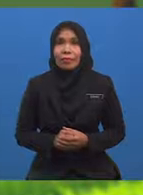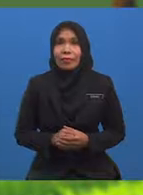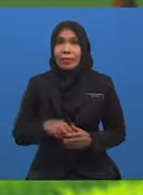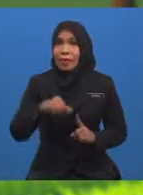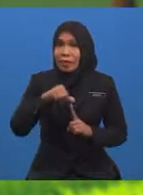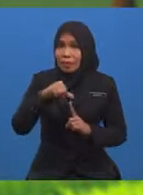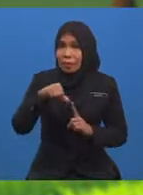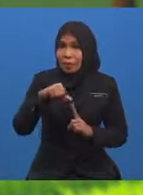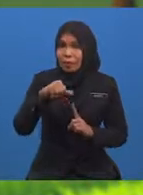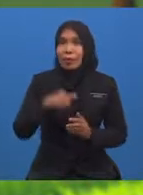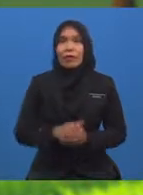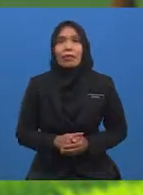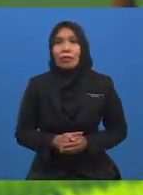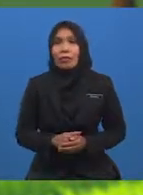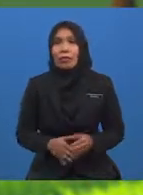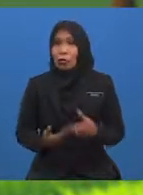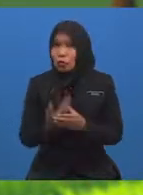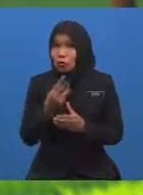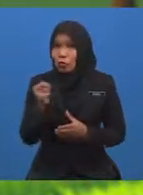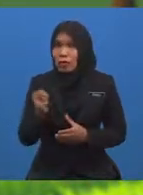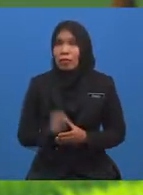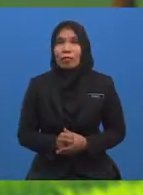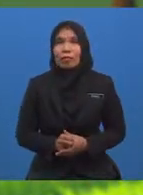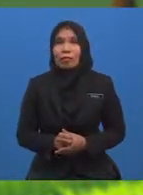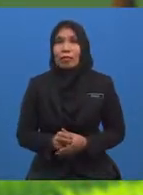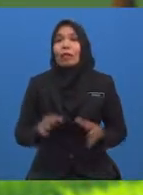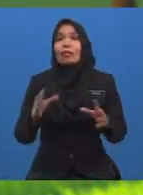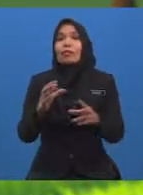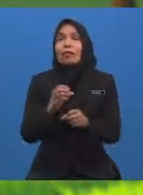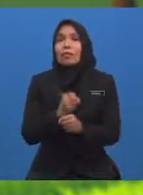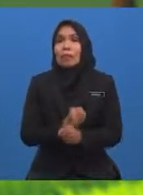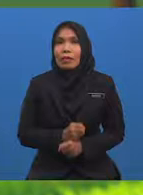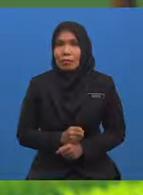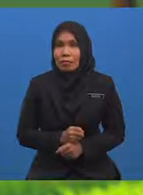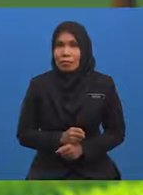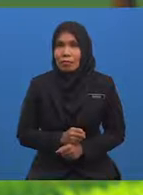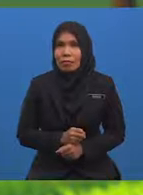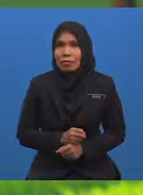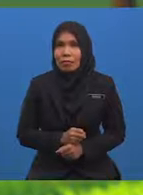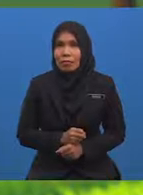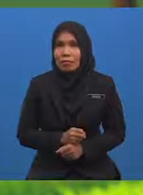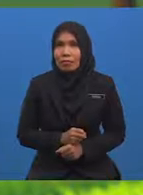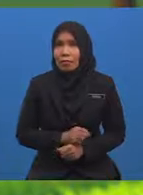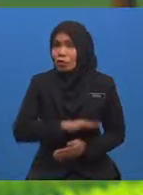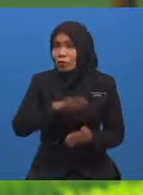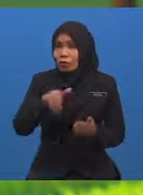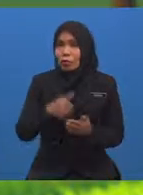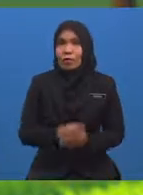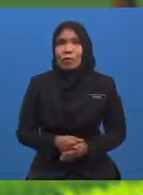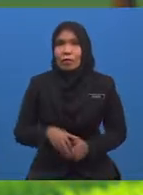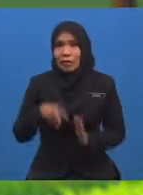memperolehi cukup keperluan asas. Mari sama-sama kita lihat